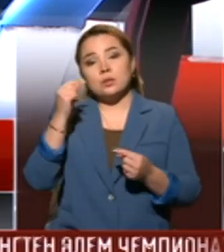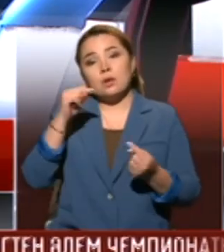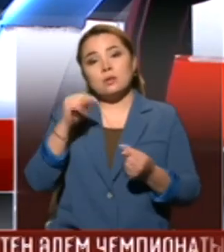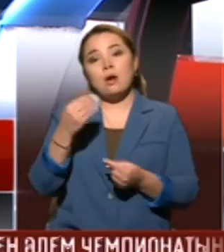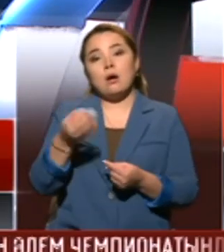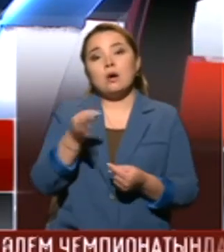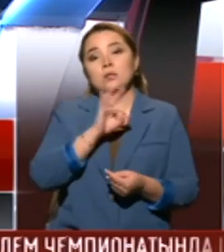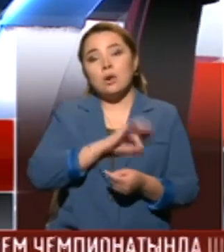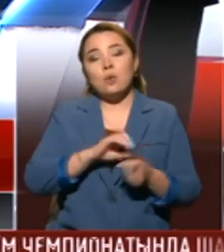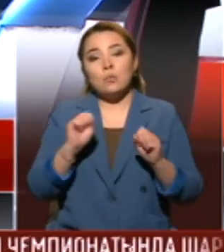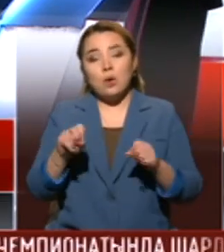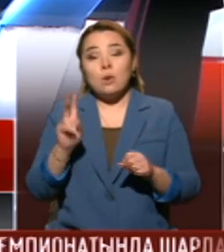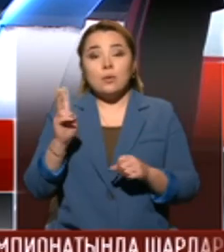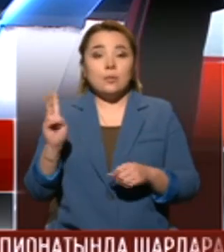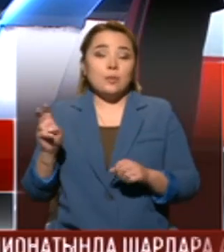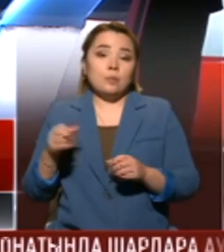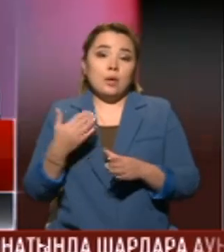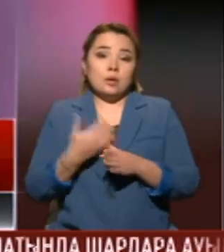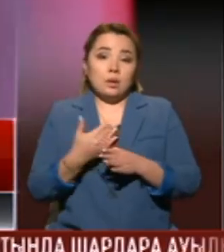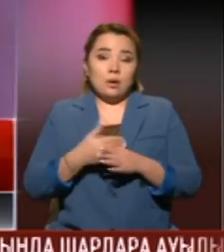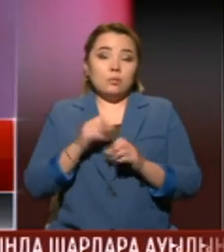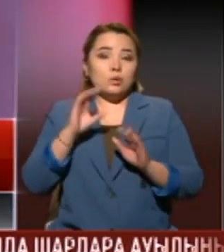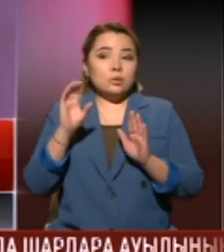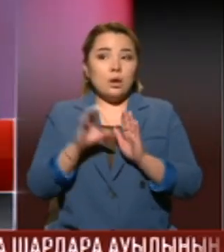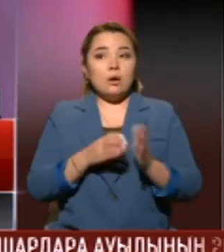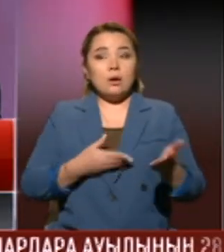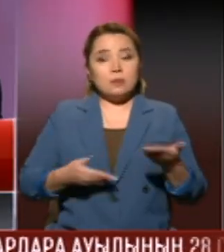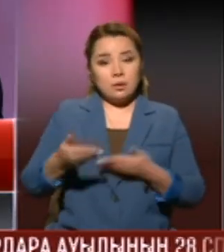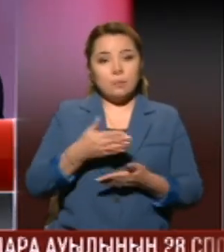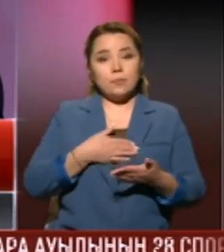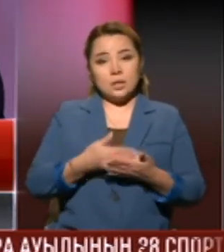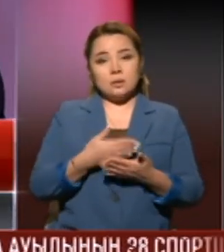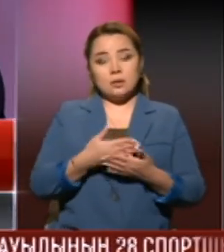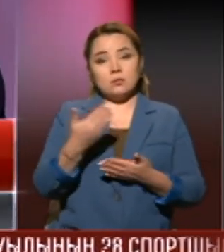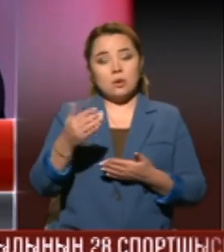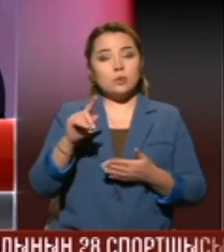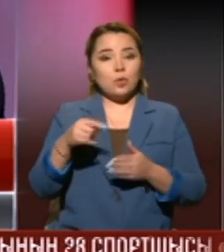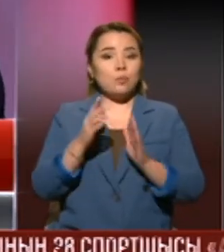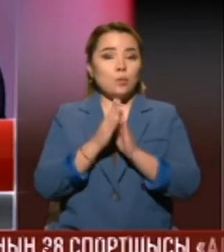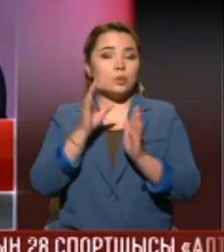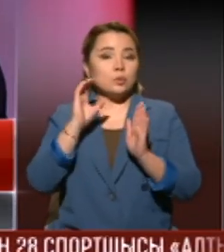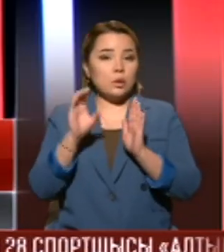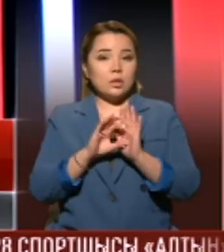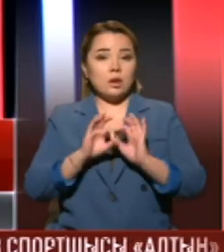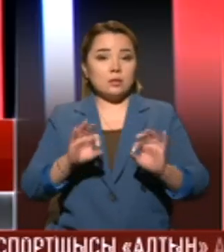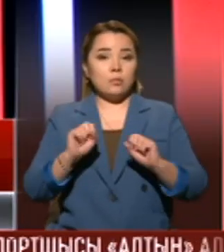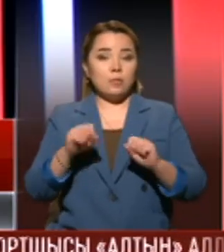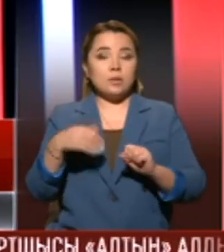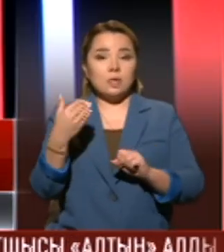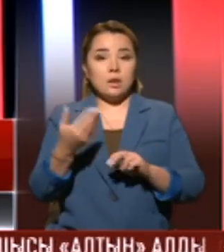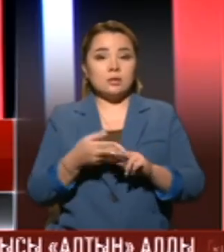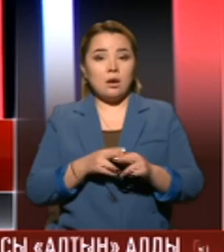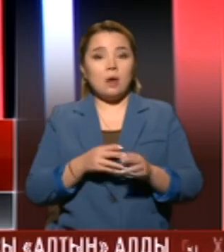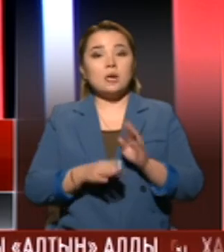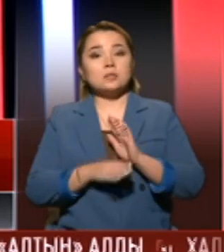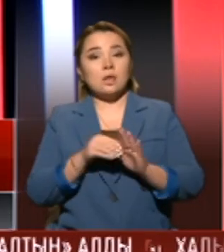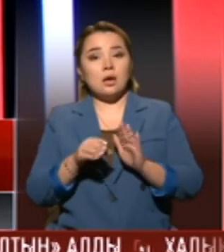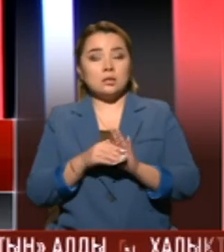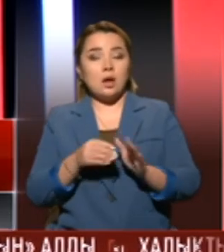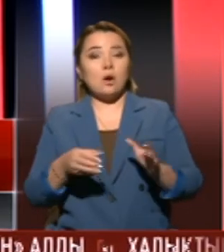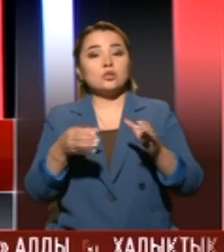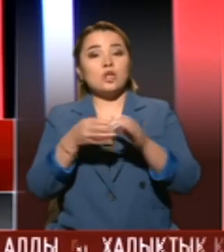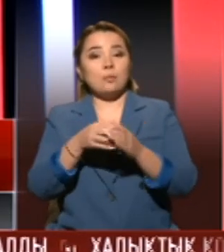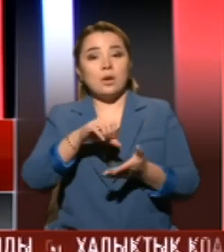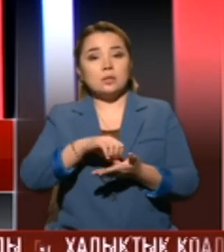700 миллион. Ол мысалы біреулер көмекшісі. Азамат, біз араласып тұрыңыз әңгімеге. Белсендірек. Оны жаңағы сайлау алды штабтары пайдаланады.